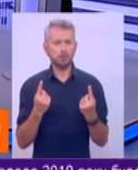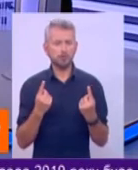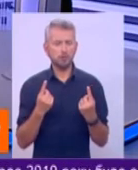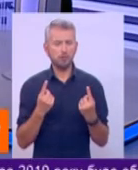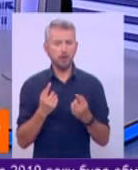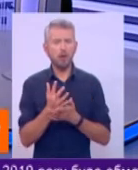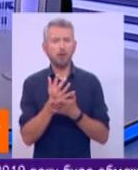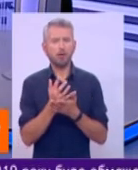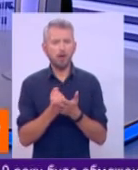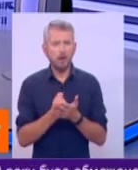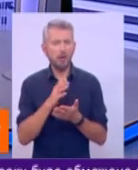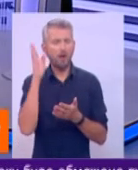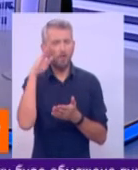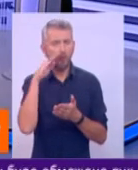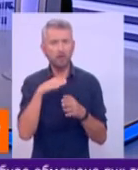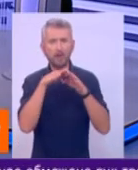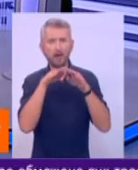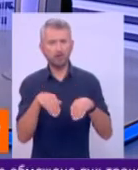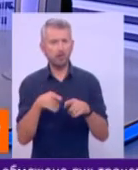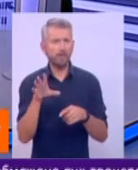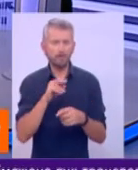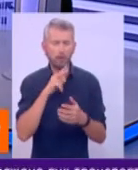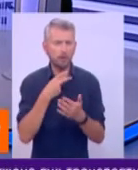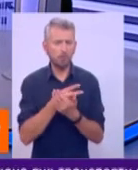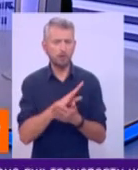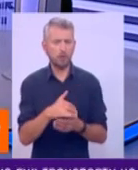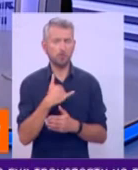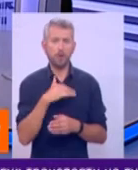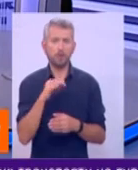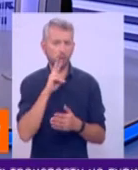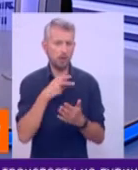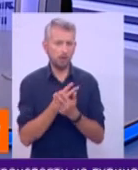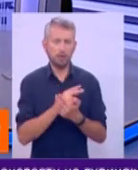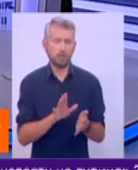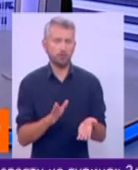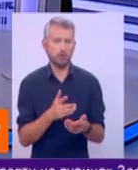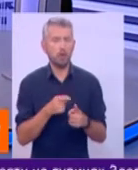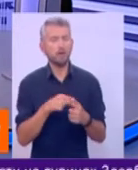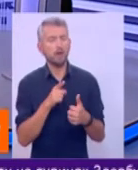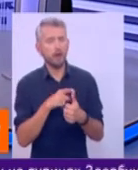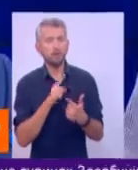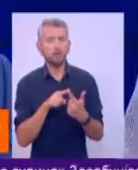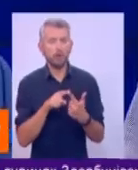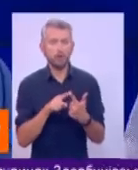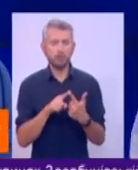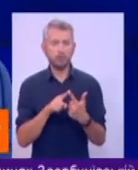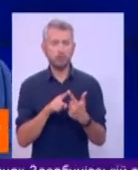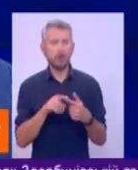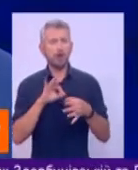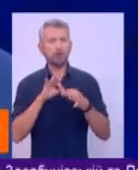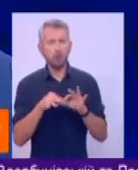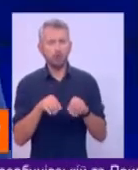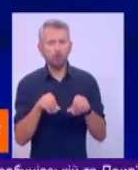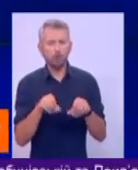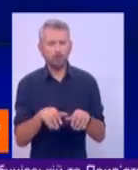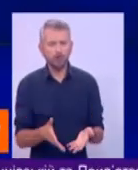Хранение воды на крышах. Это все не передбачено. Да. Угу. У нас это все не передбачено. Вот, это раз. Второе... Сложные грунты. Сложные